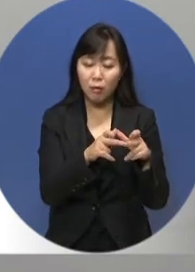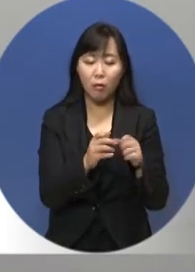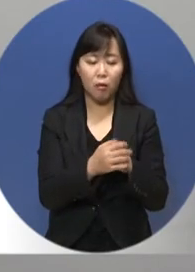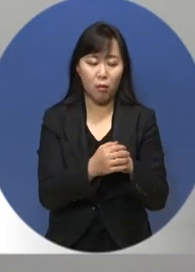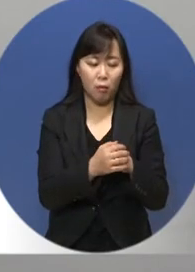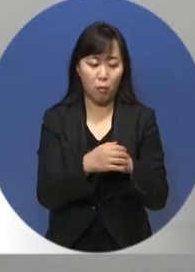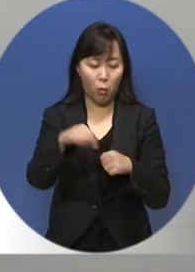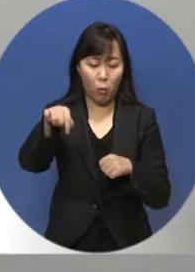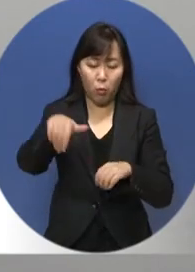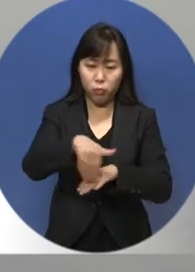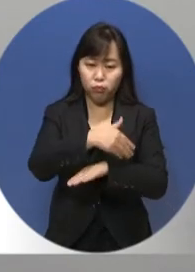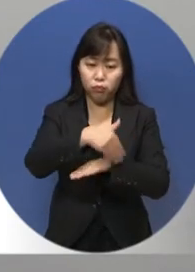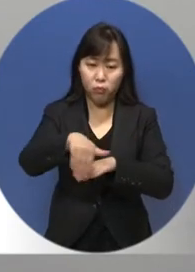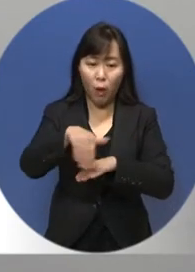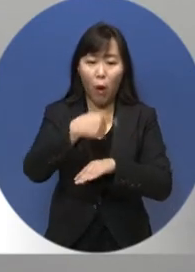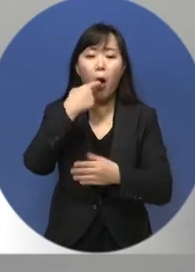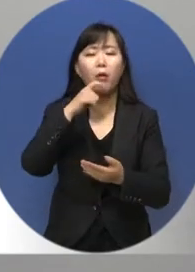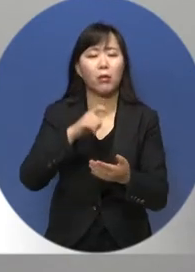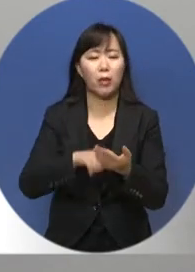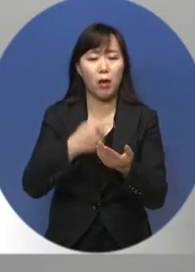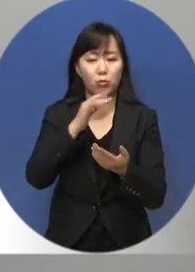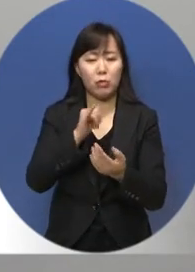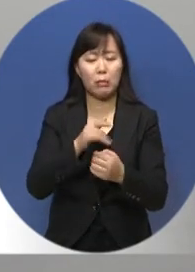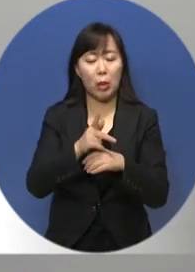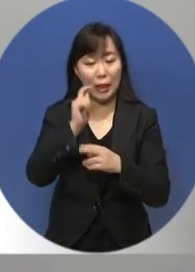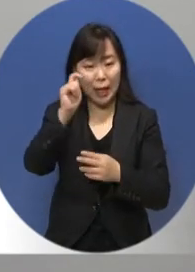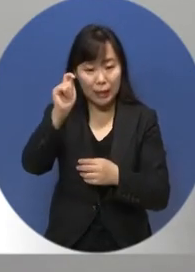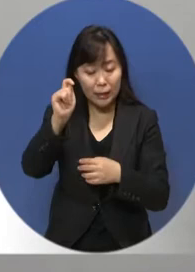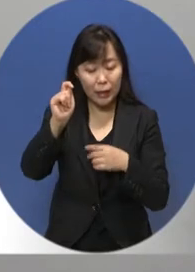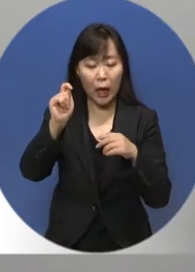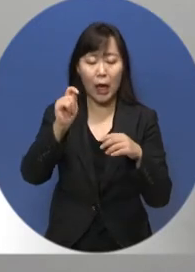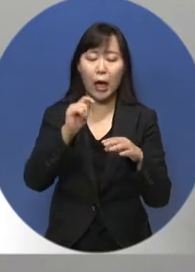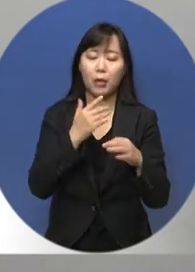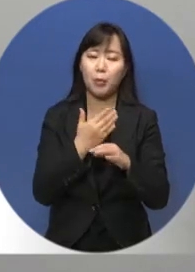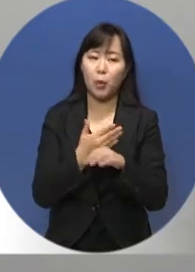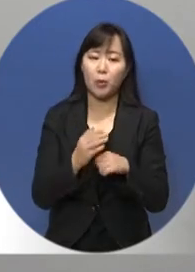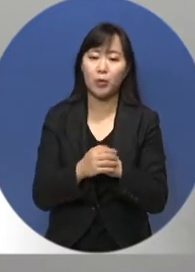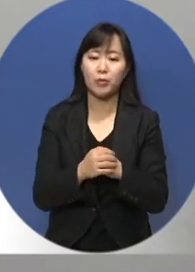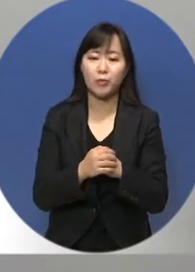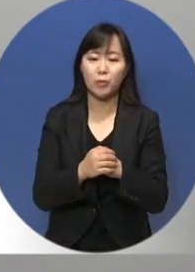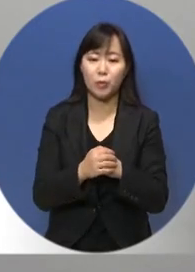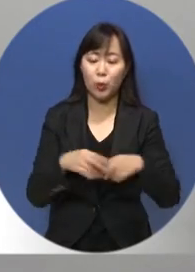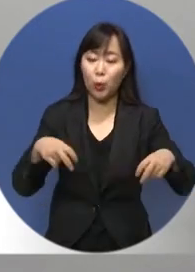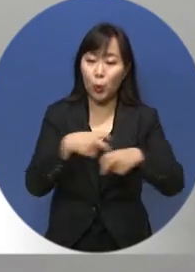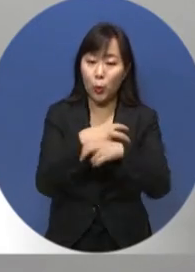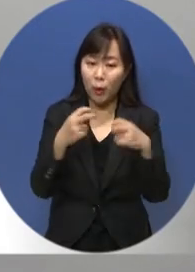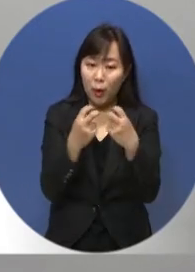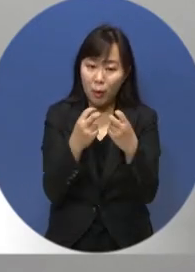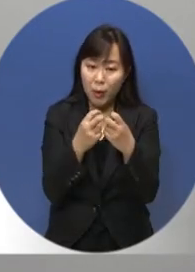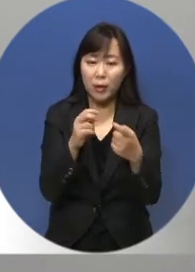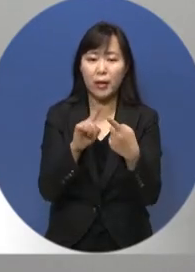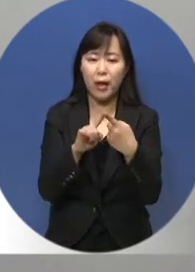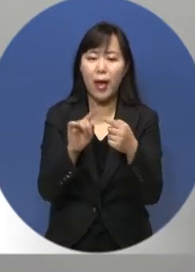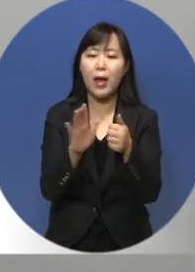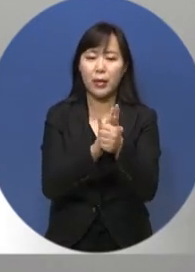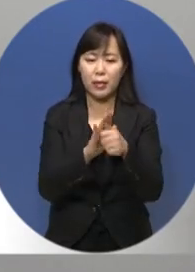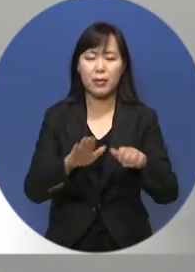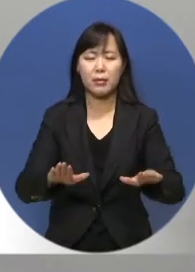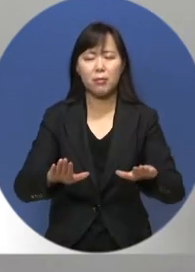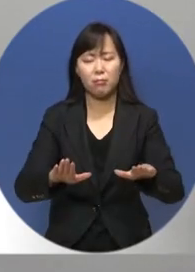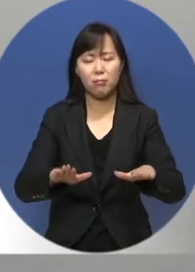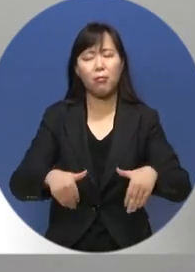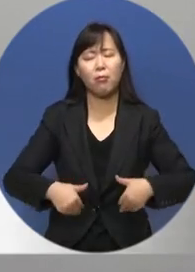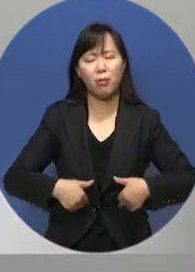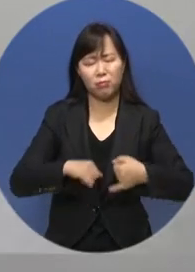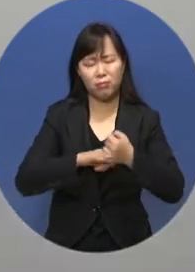쉽게 오시고 이동하실 수 있도록 뭐 택시라던가 아니면은 그 교통수단 그런 것들에 대한 혜택이 지금